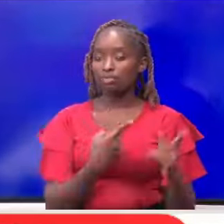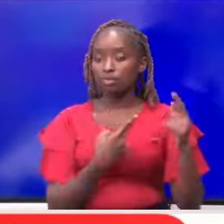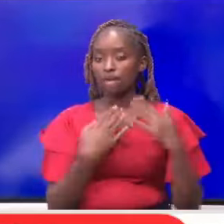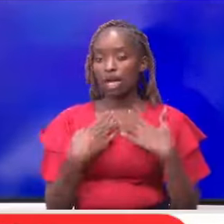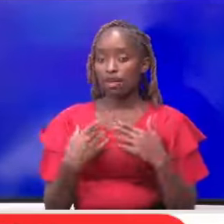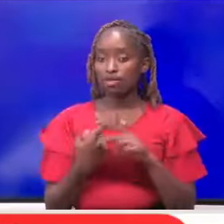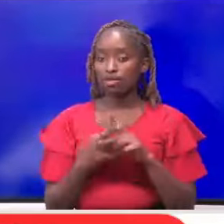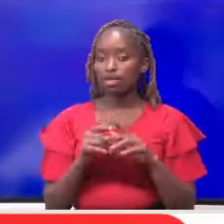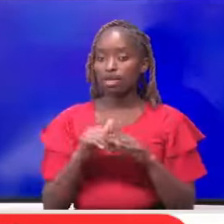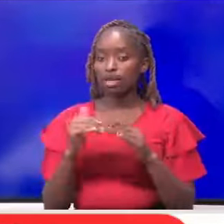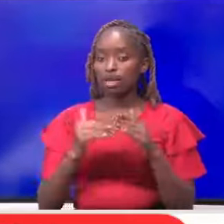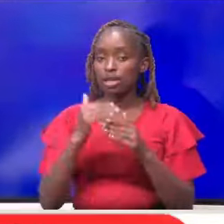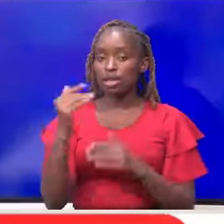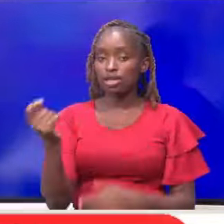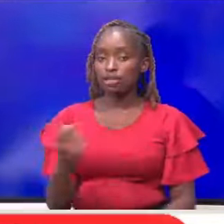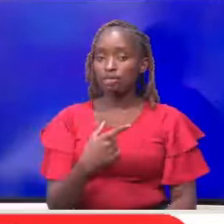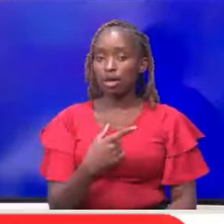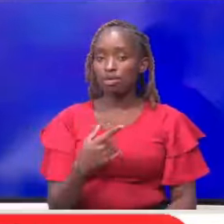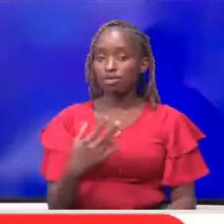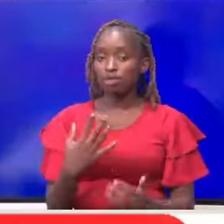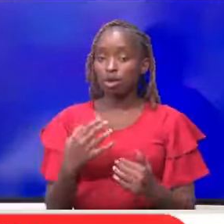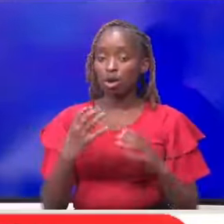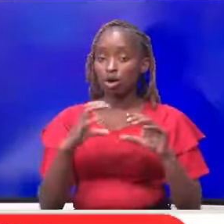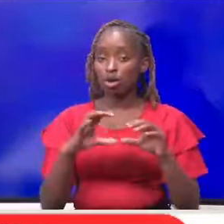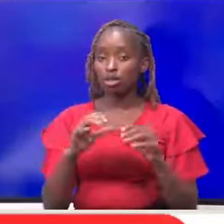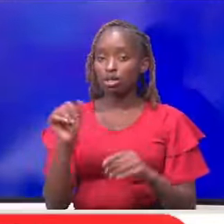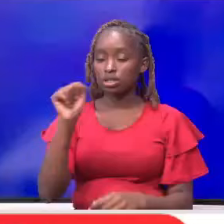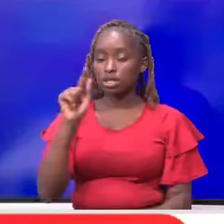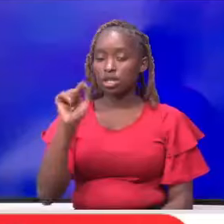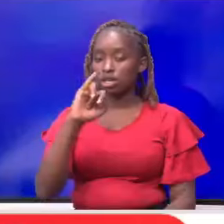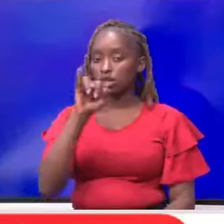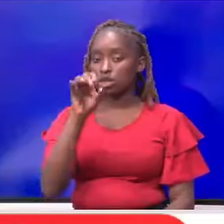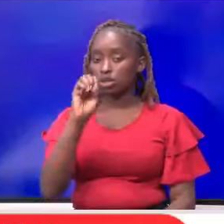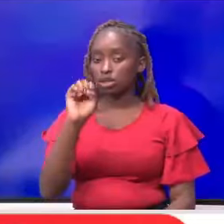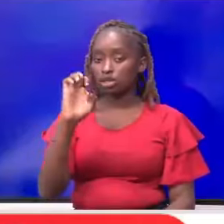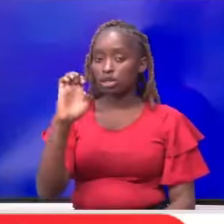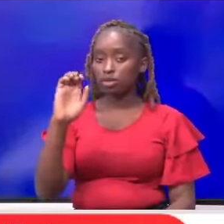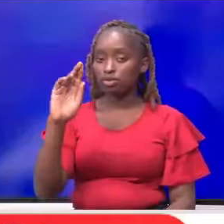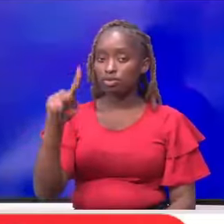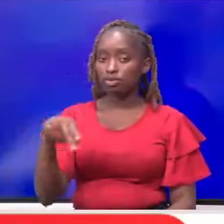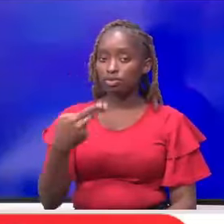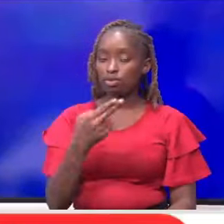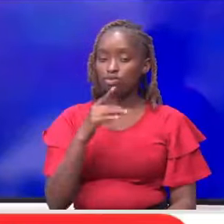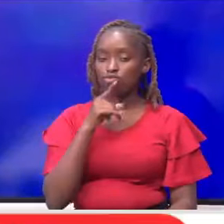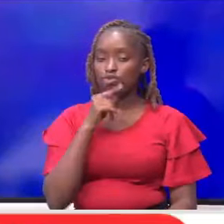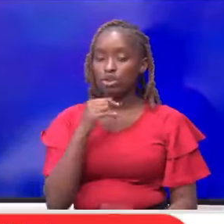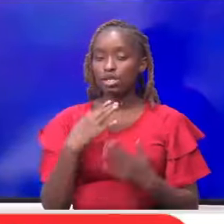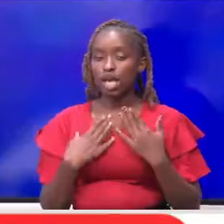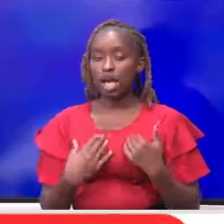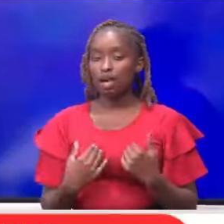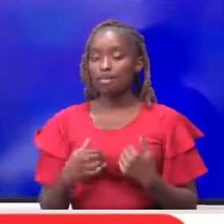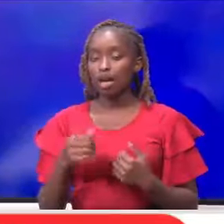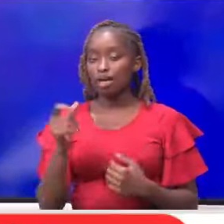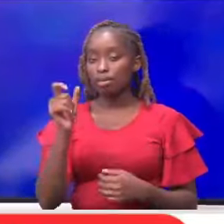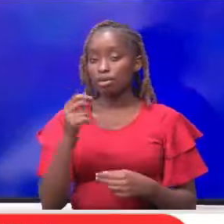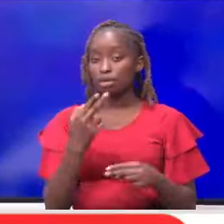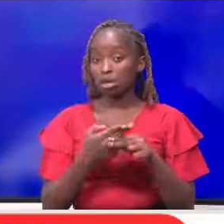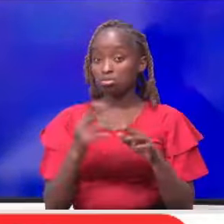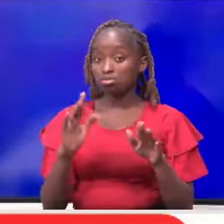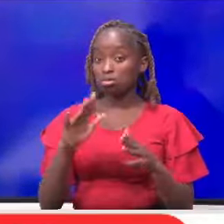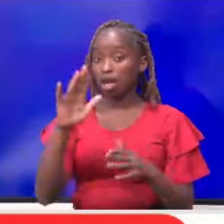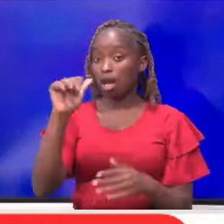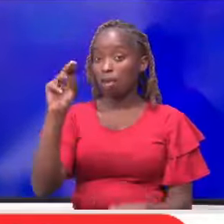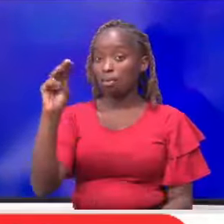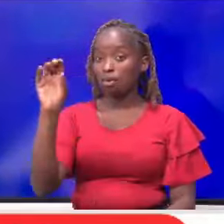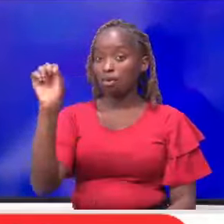mwezi ujao. Kocha wa vijana wa St. Joseph's Boys almaarufu Wanajobo Amos Juma amepongeza